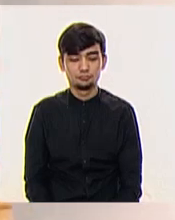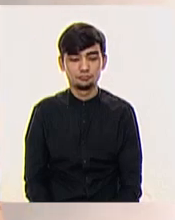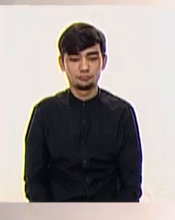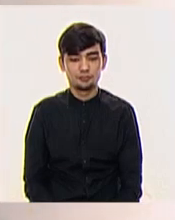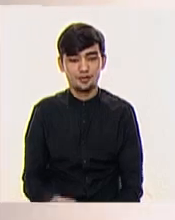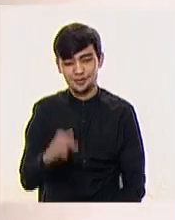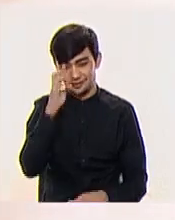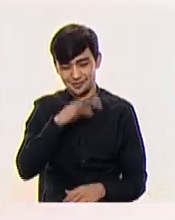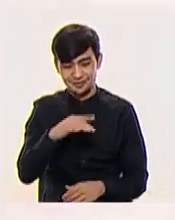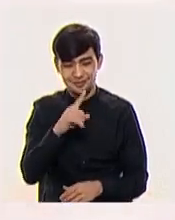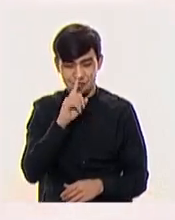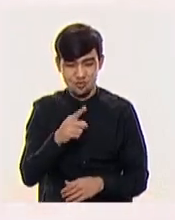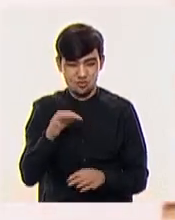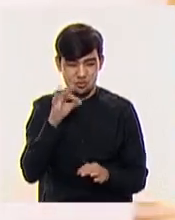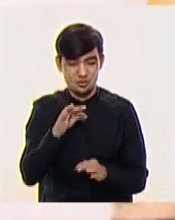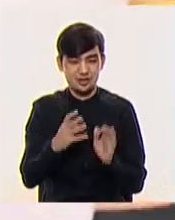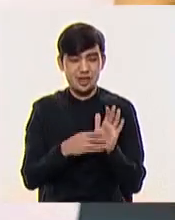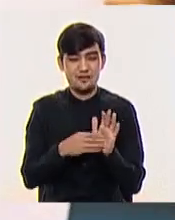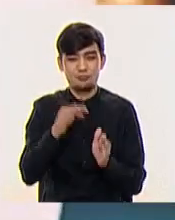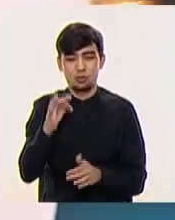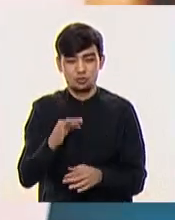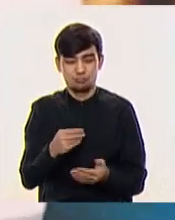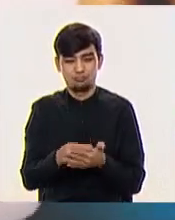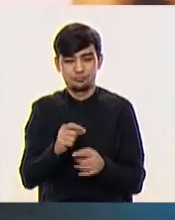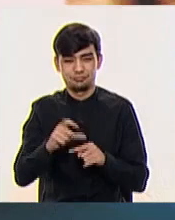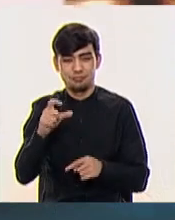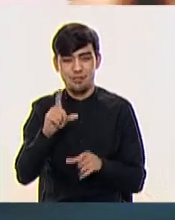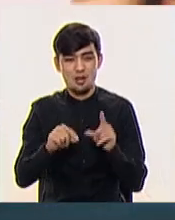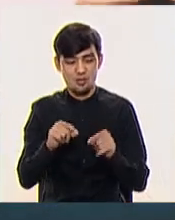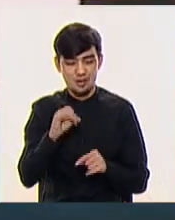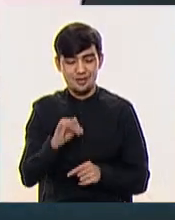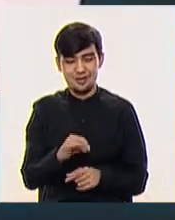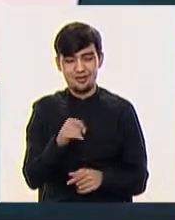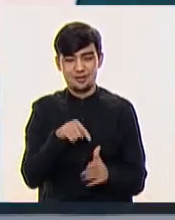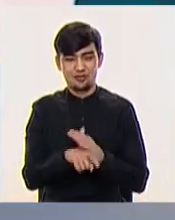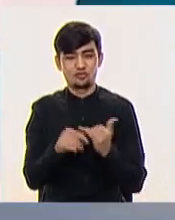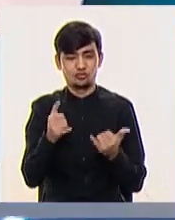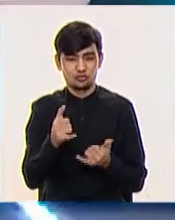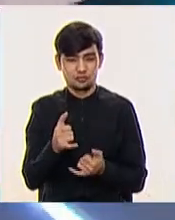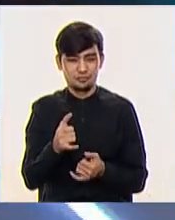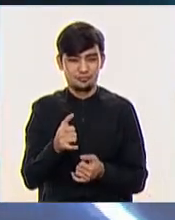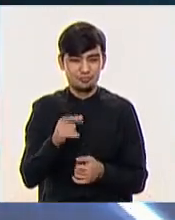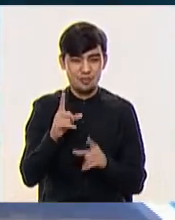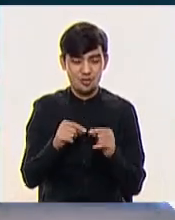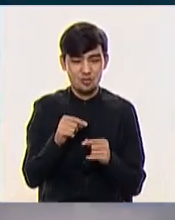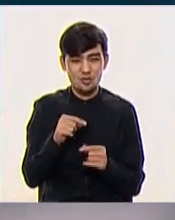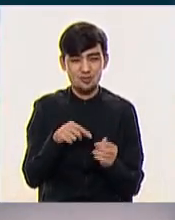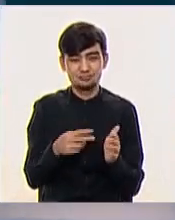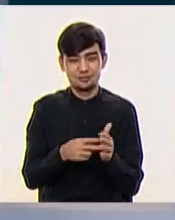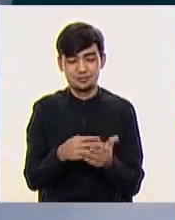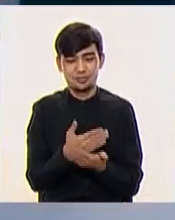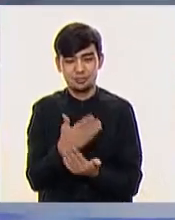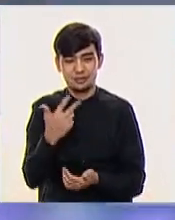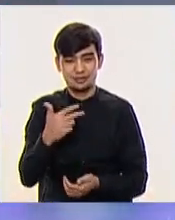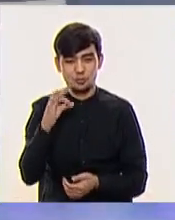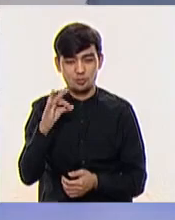А в стране за год на 9% подорожало молоко. И теперь оно обходится потребителям в среднем на 30